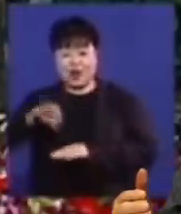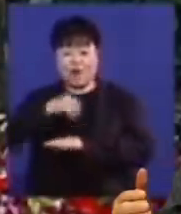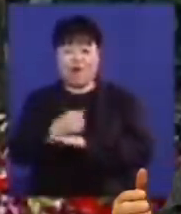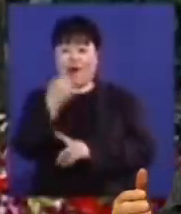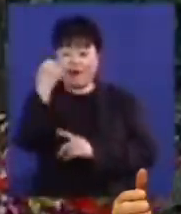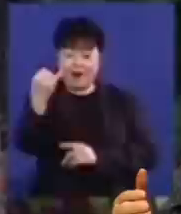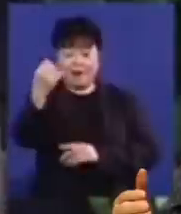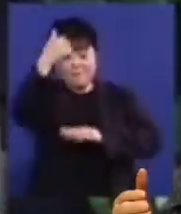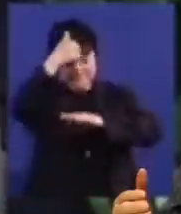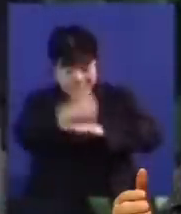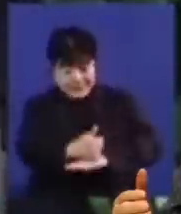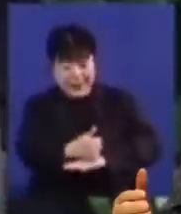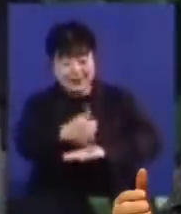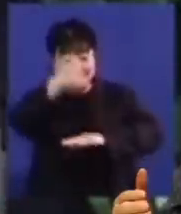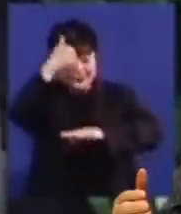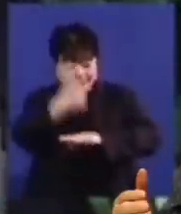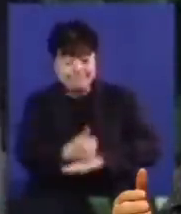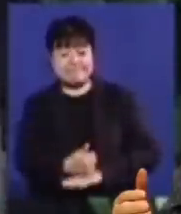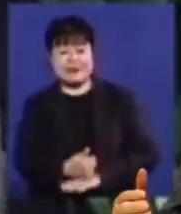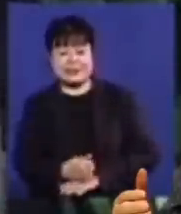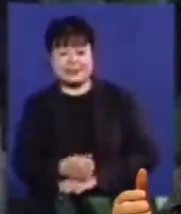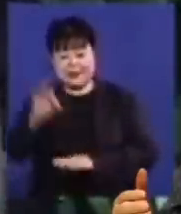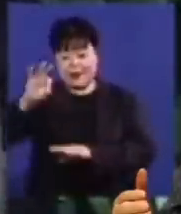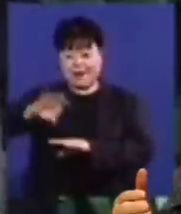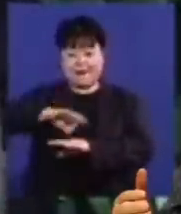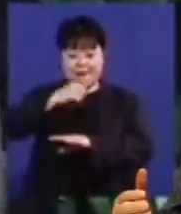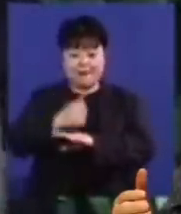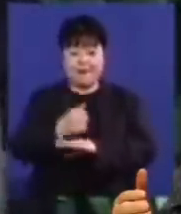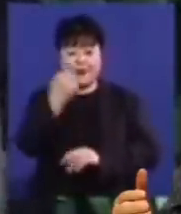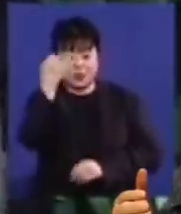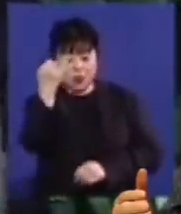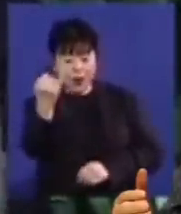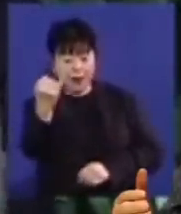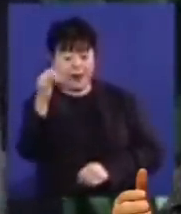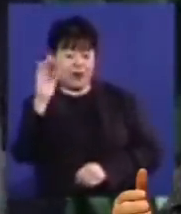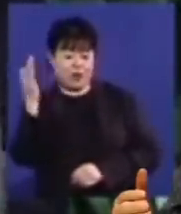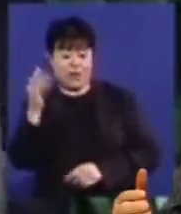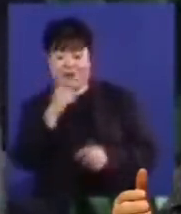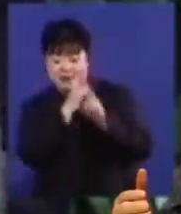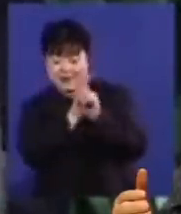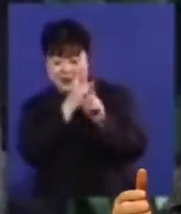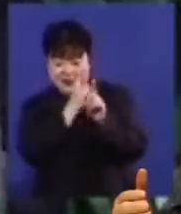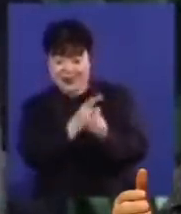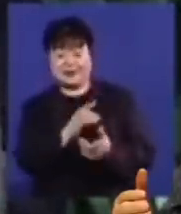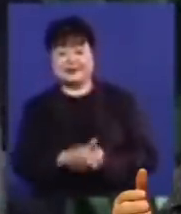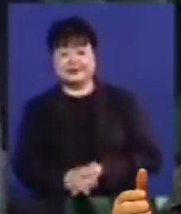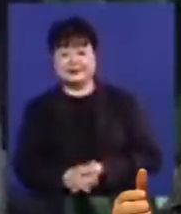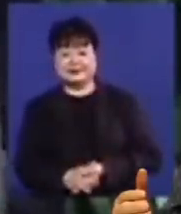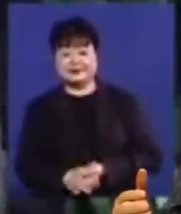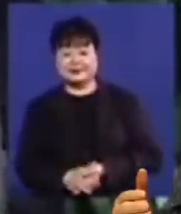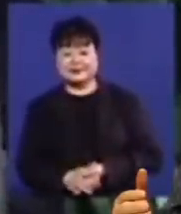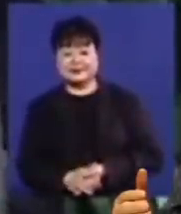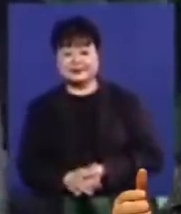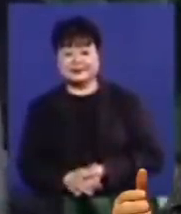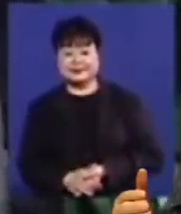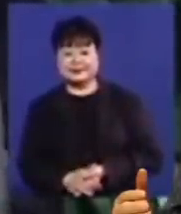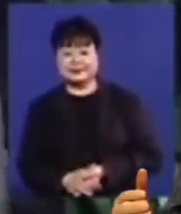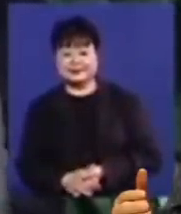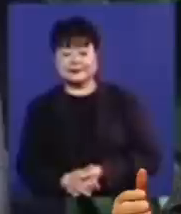저가다가 마지막에 와서 골프에 이긴다는 파이널 퀸이었어요.